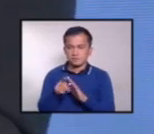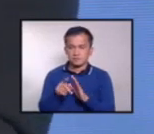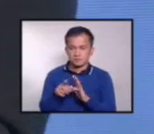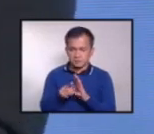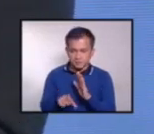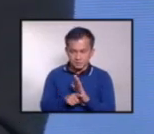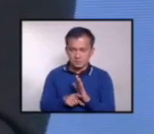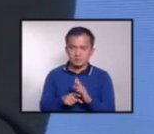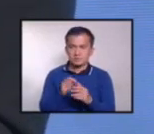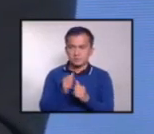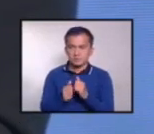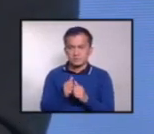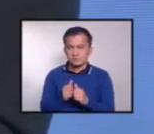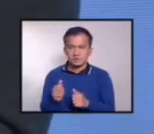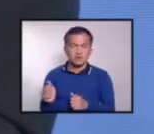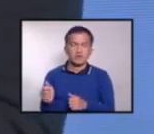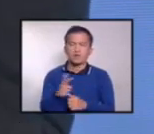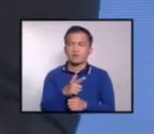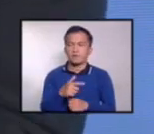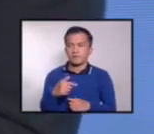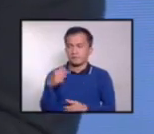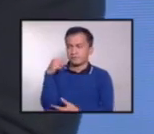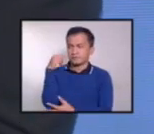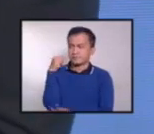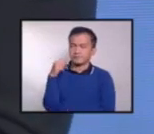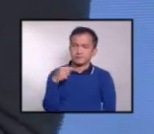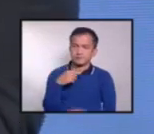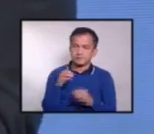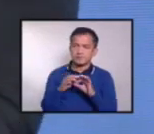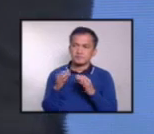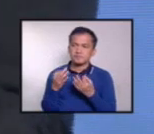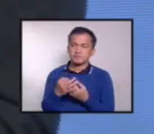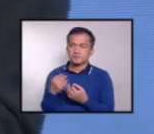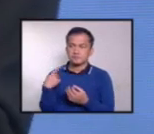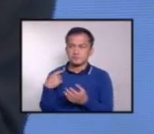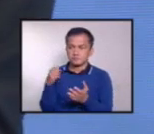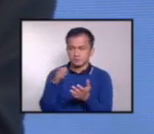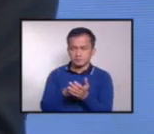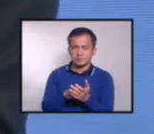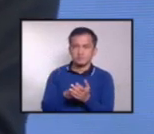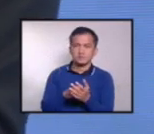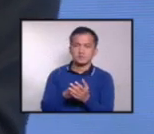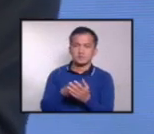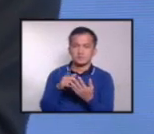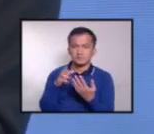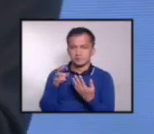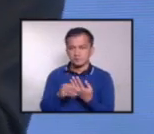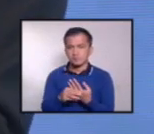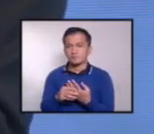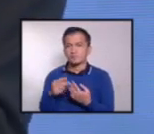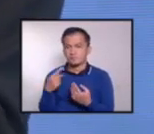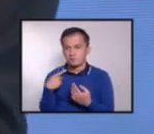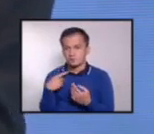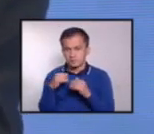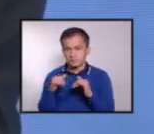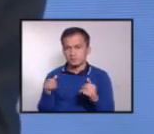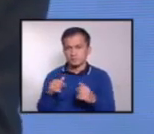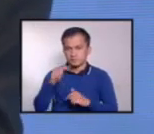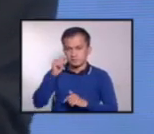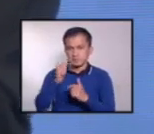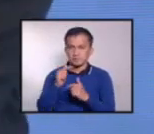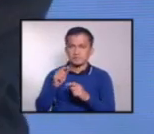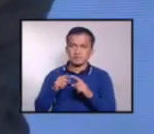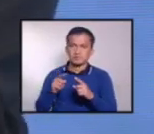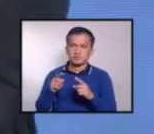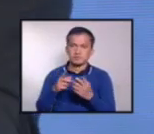ibig sabihin lang nun, lahat ng mga mahirap na pamilya na may enroll dun sa programa, meron pa rin limitasyon.